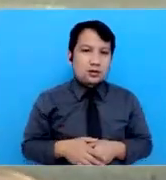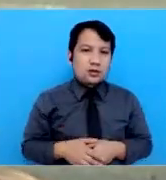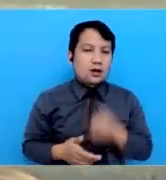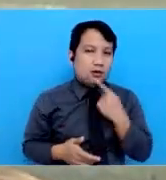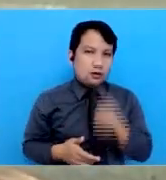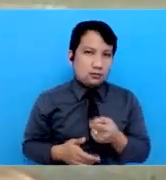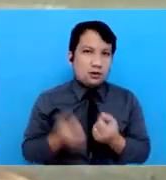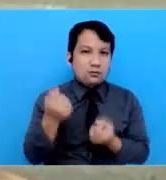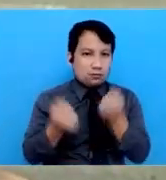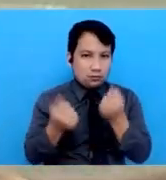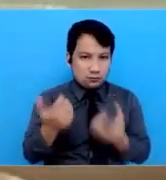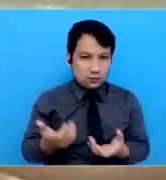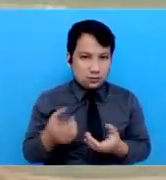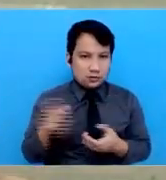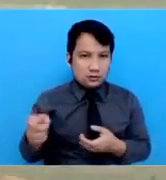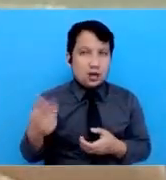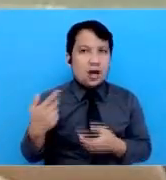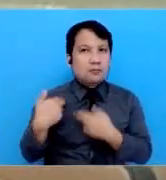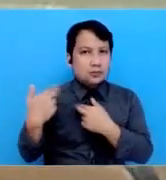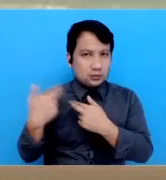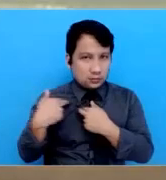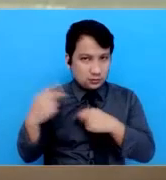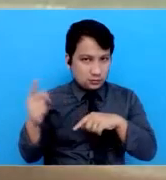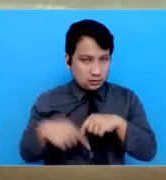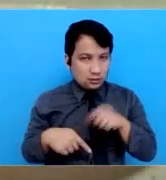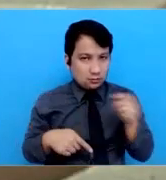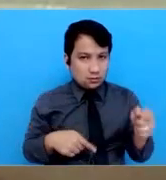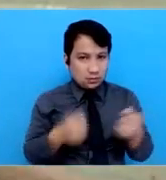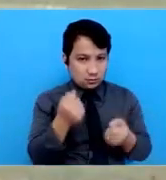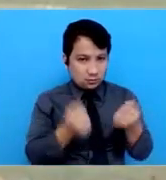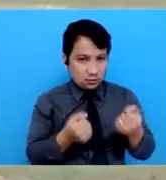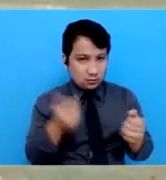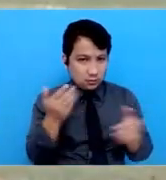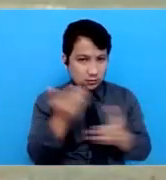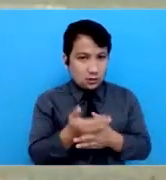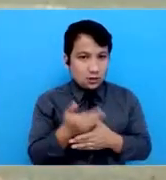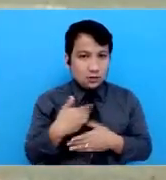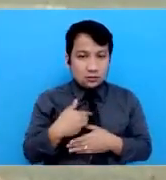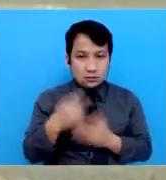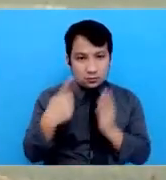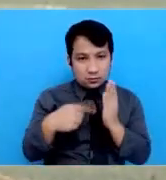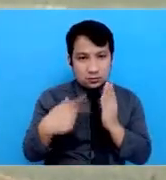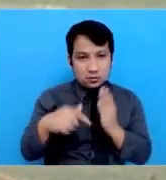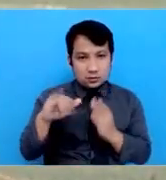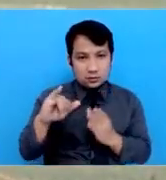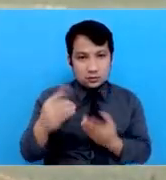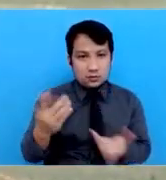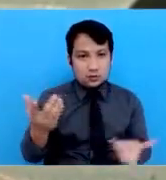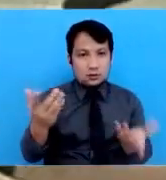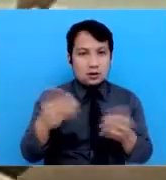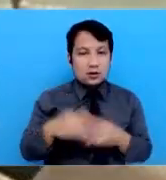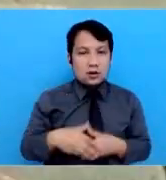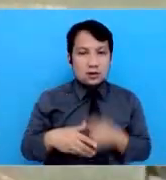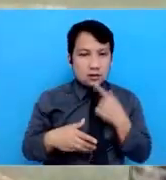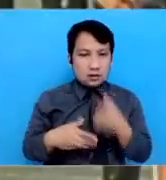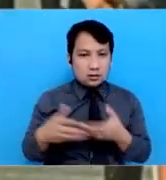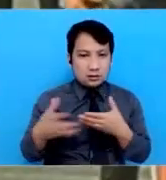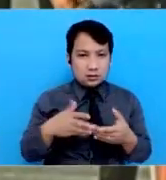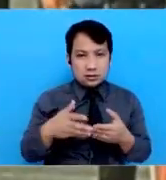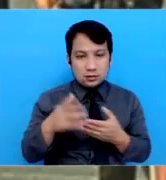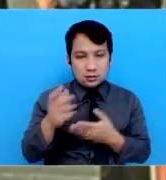driver doon, mananagutan. Kasi dapat po prior na bumiyahin sila, dapat inspeksyonin natin lang doon sa katulang point of